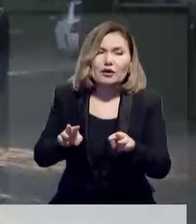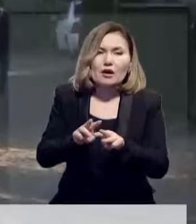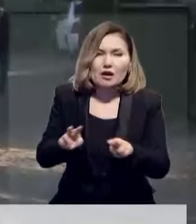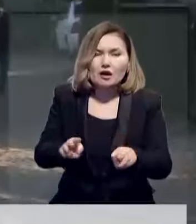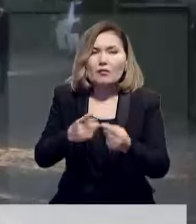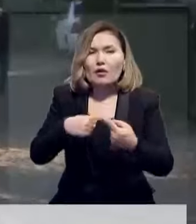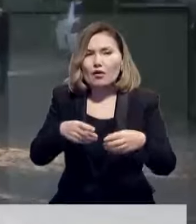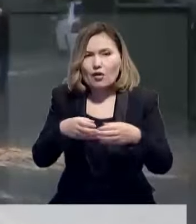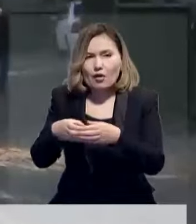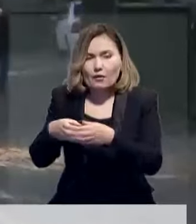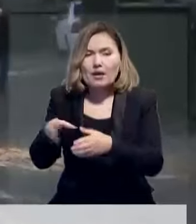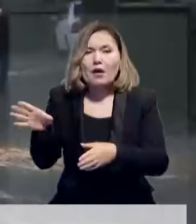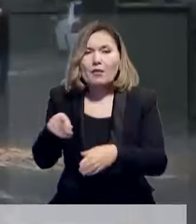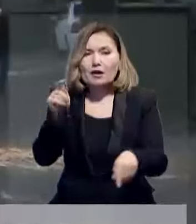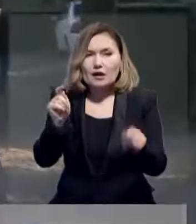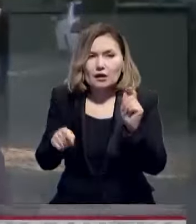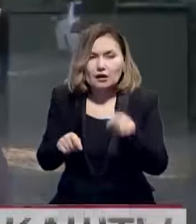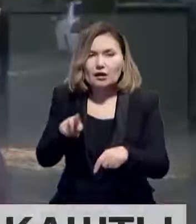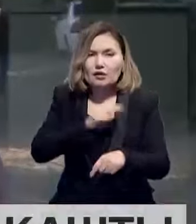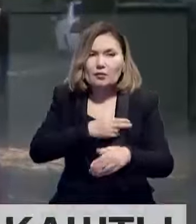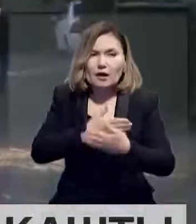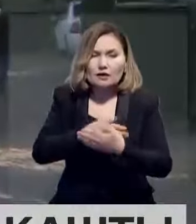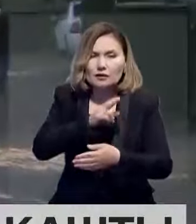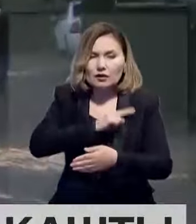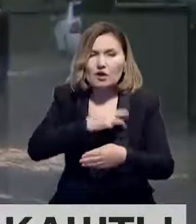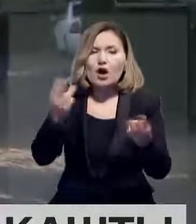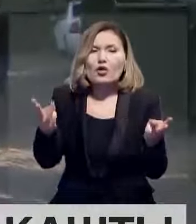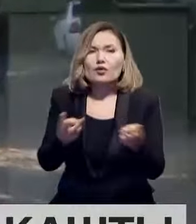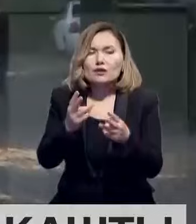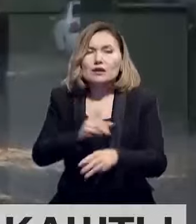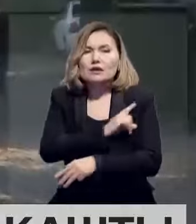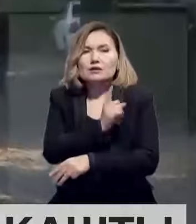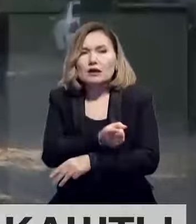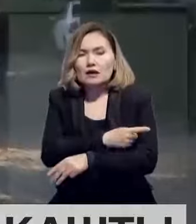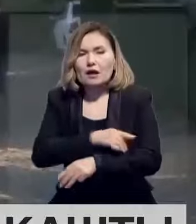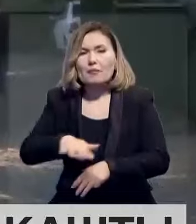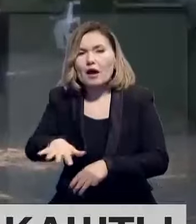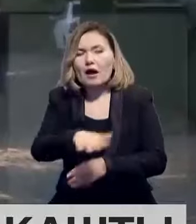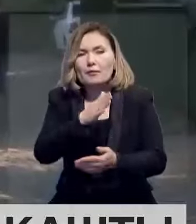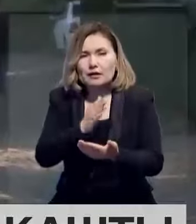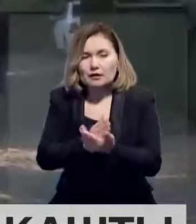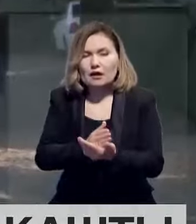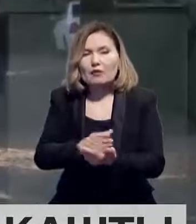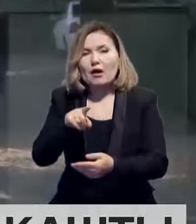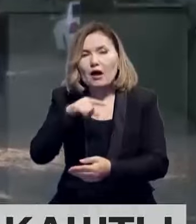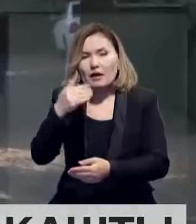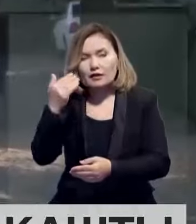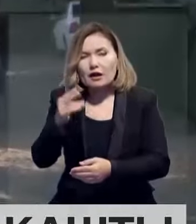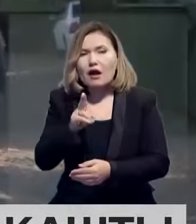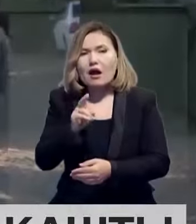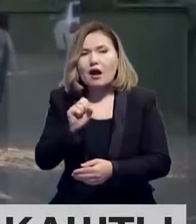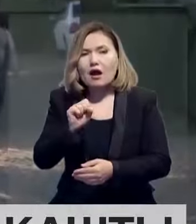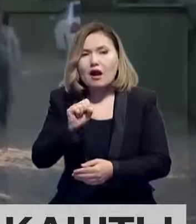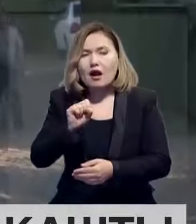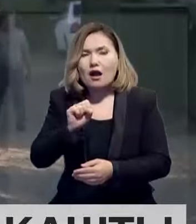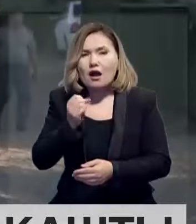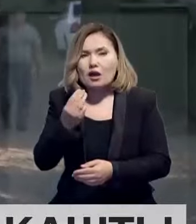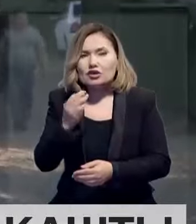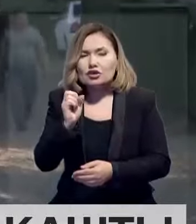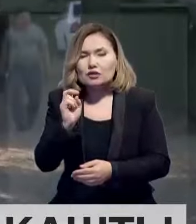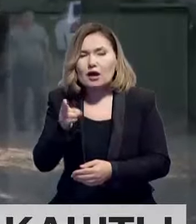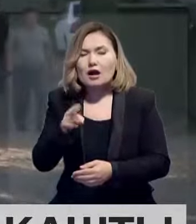атқару органдары барлығы осы жерде. Енді өрт өршіп тұрған аймақтар бар. Жаңа жоғарыда да айтып кетті. Ол Қаштак және Жирновка